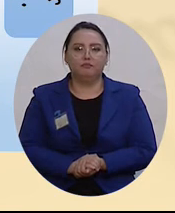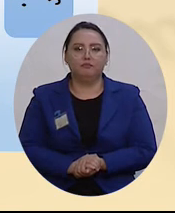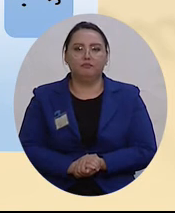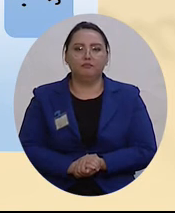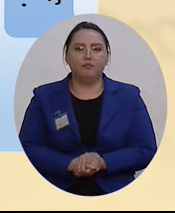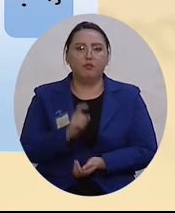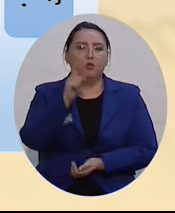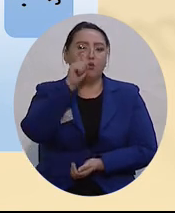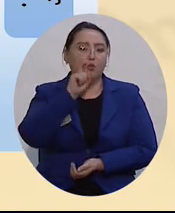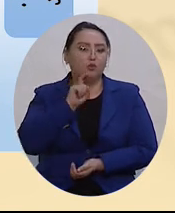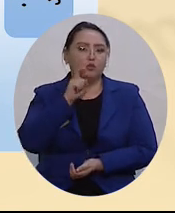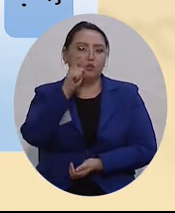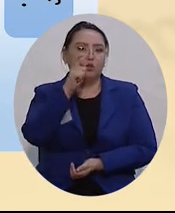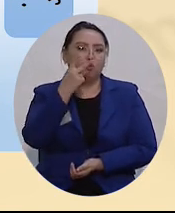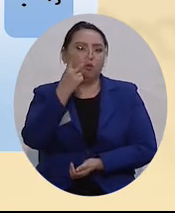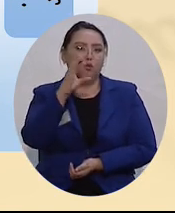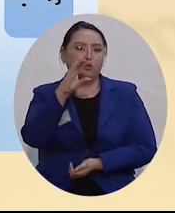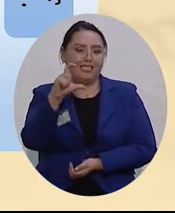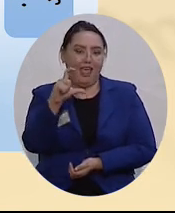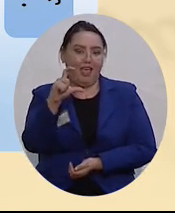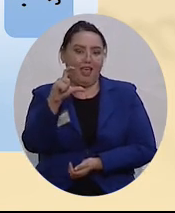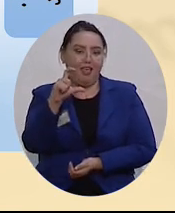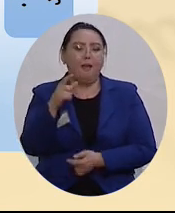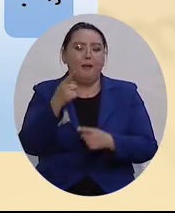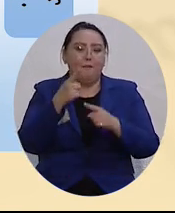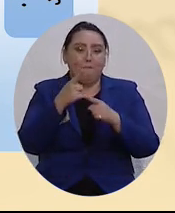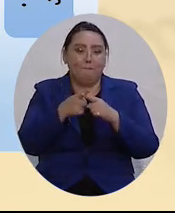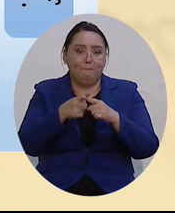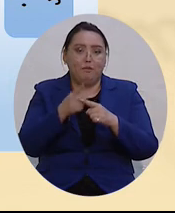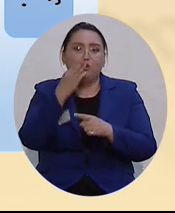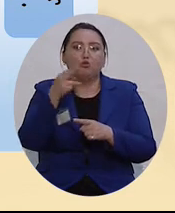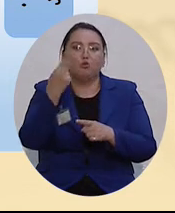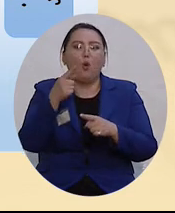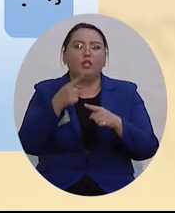бол ихшгээр төгсөн учраас шууд залган бичнэ.